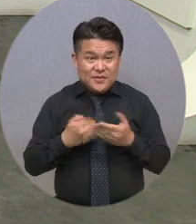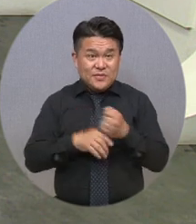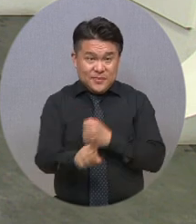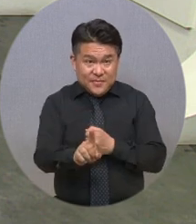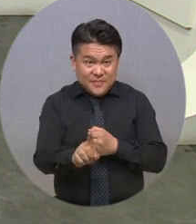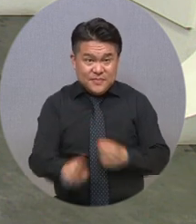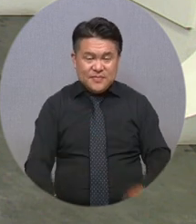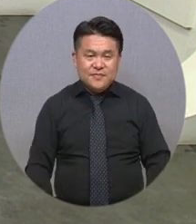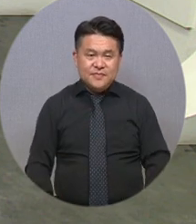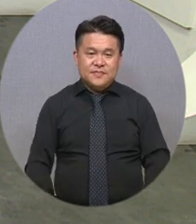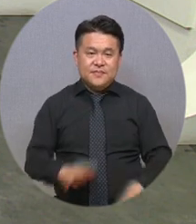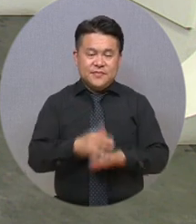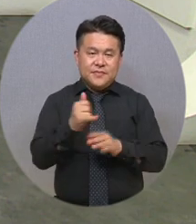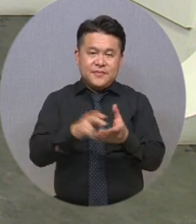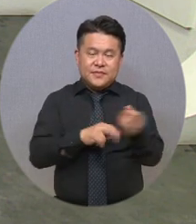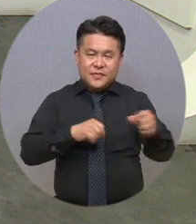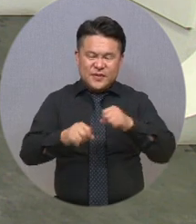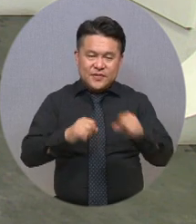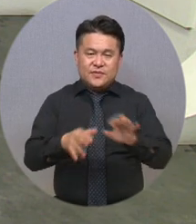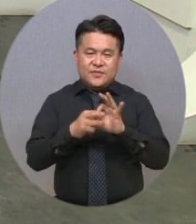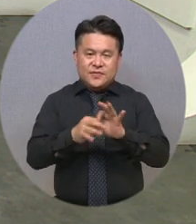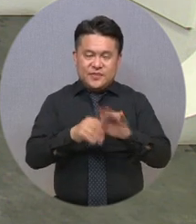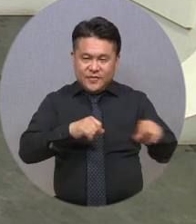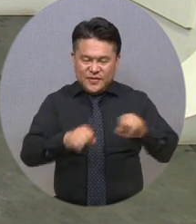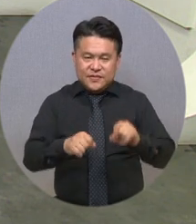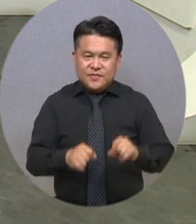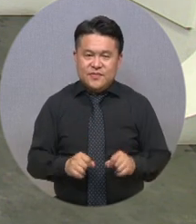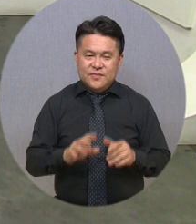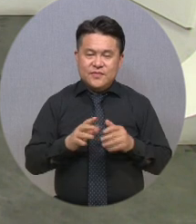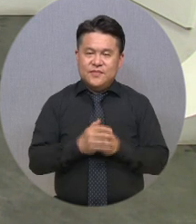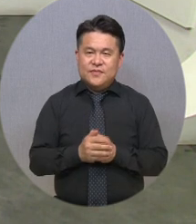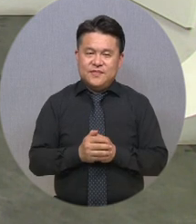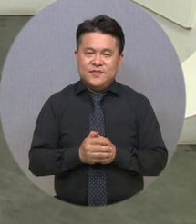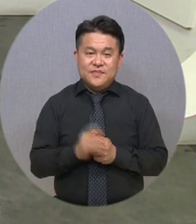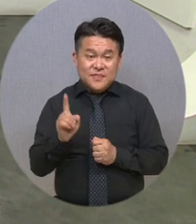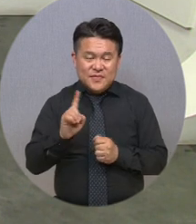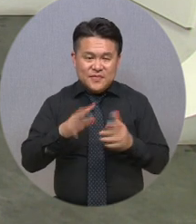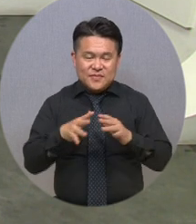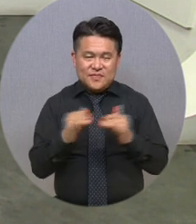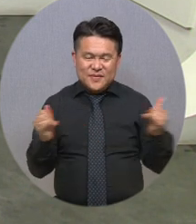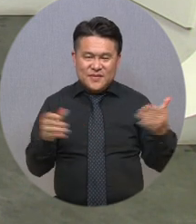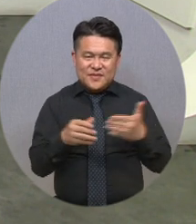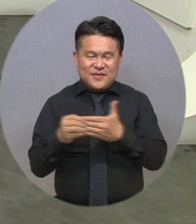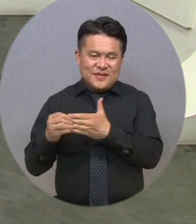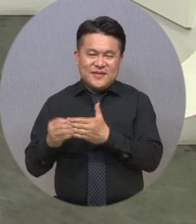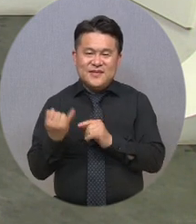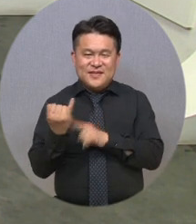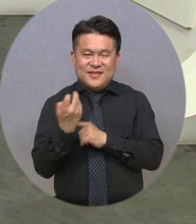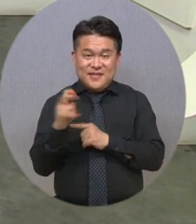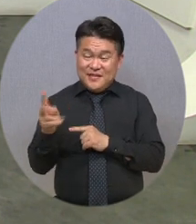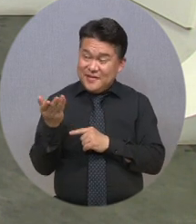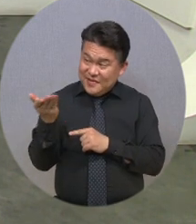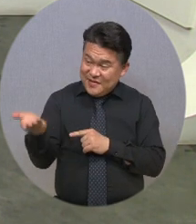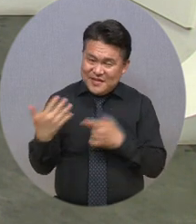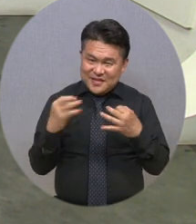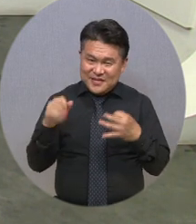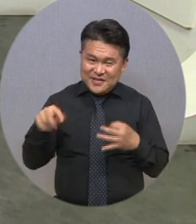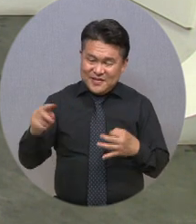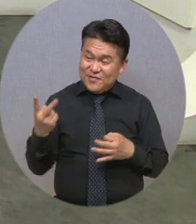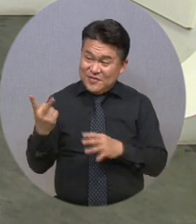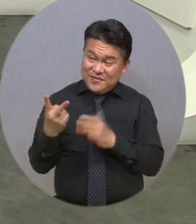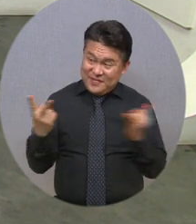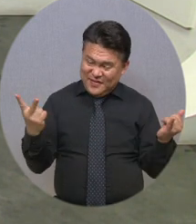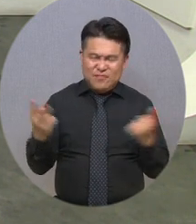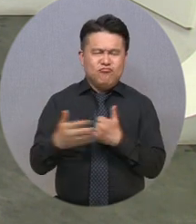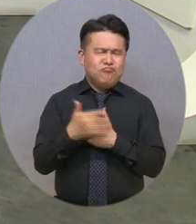네. 농산물 판매 운동에 또 발벗고 네. 나서 또 유통 채널인 국민 안내양 TV하고 또 네. 김정현 씨도